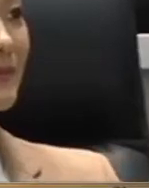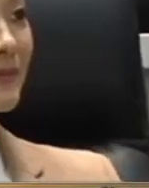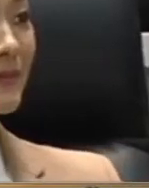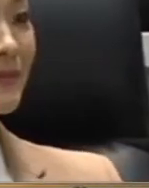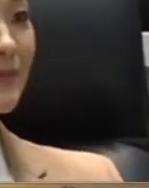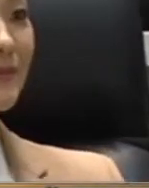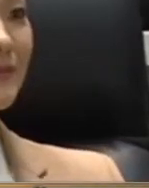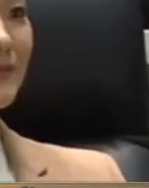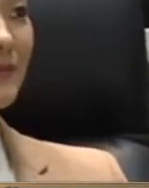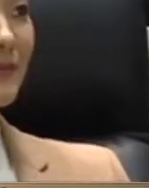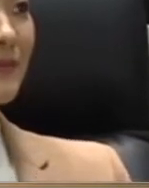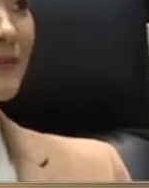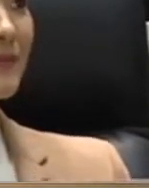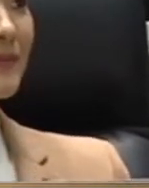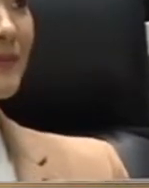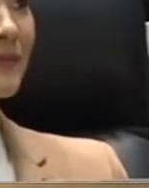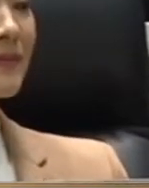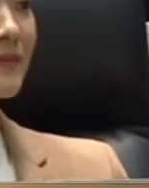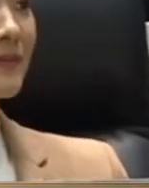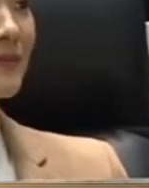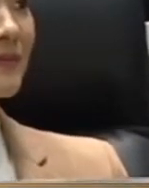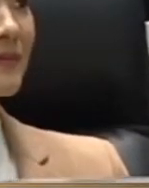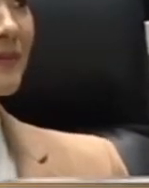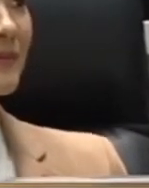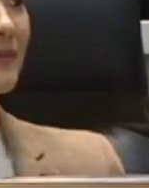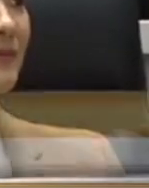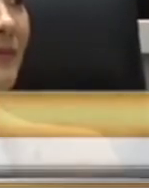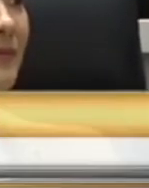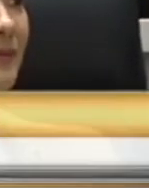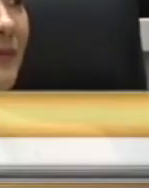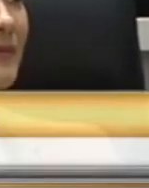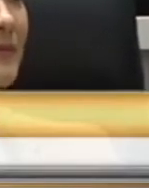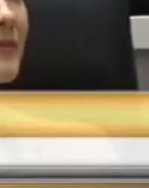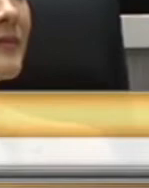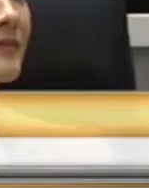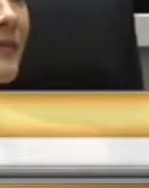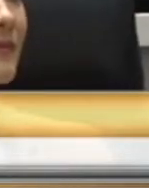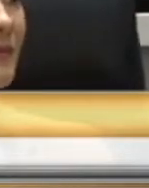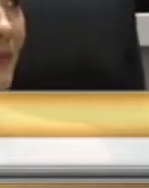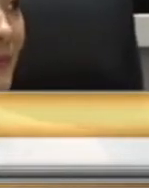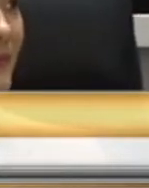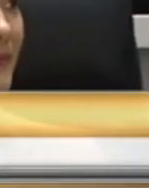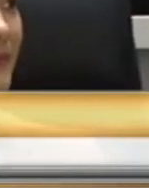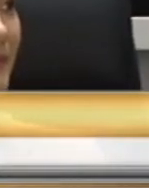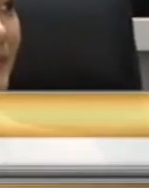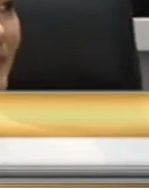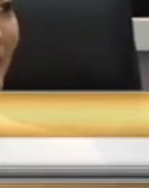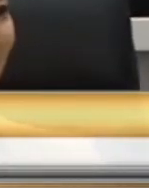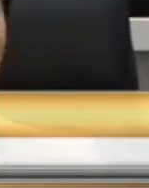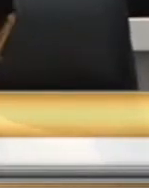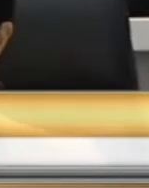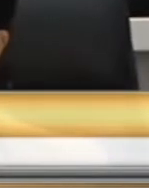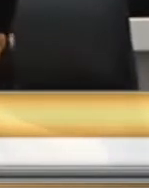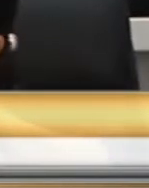กับผมครูมานิตสังพุ่มสมาชิกสภาผู้แทนราษฎรจากจังหวัดสุรินทร์พรรคเพื่อไทย